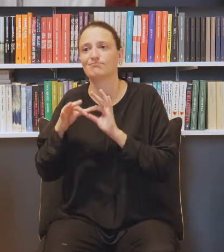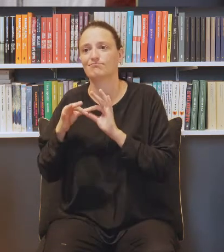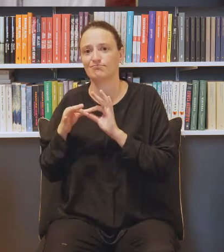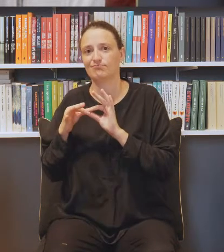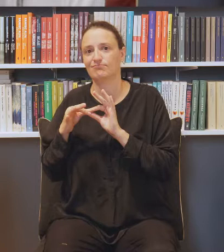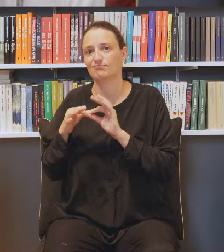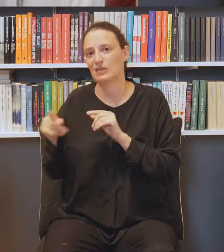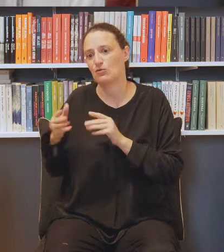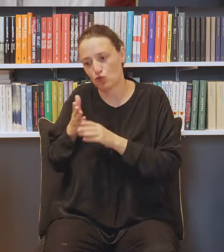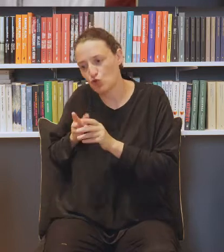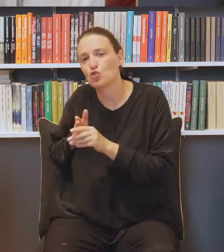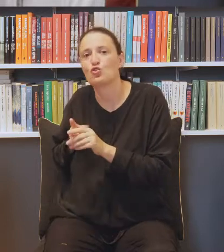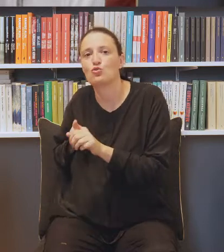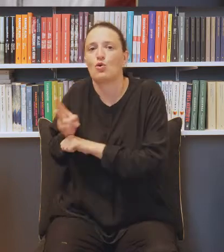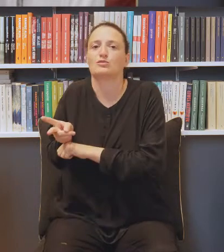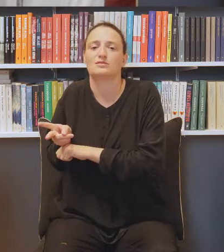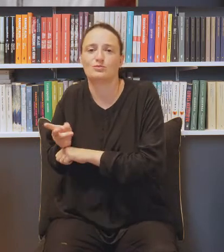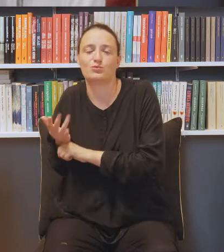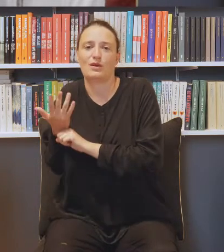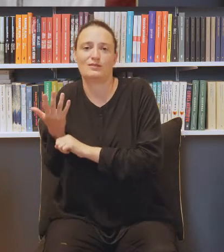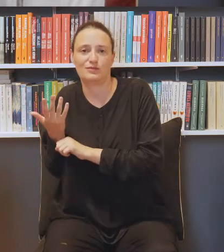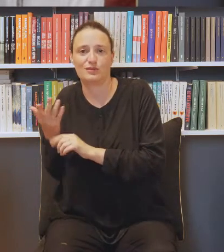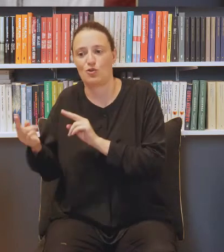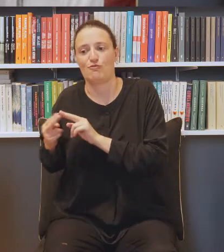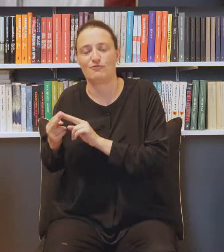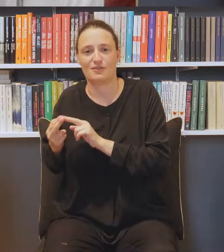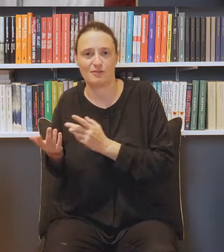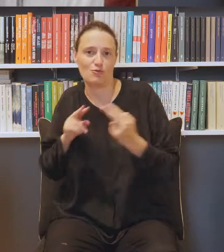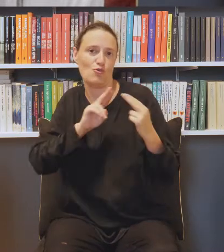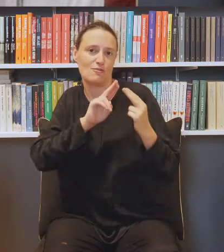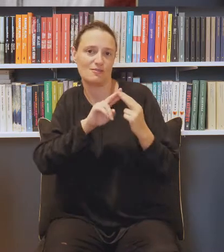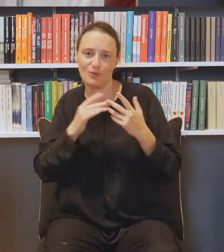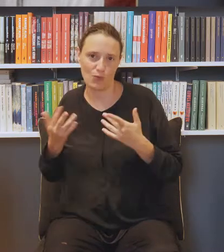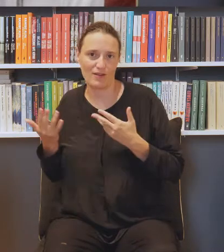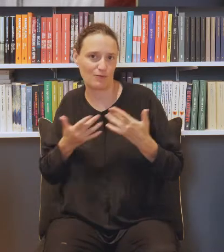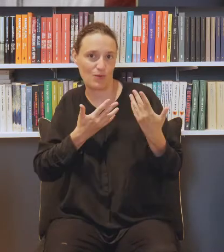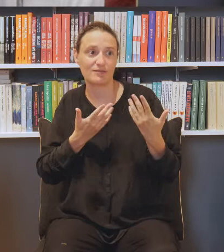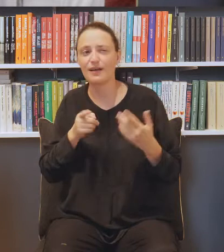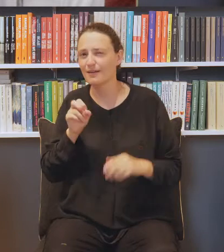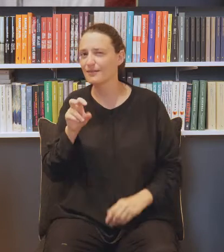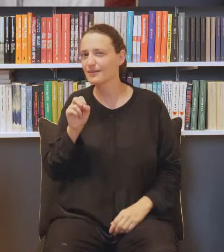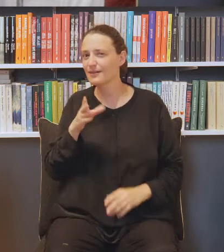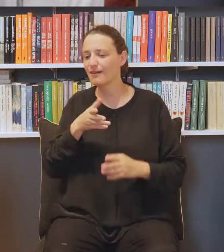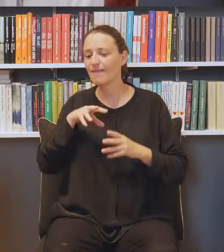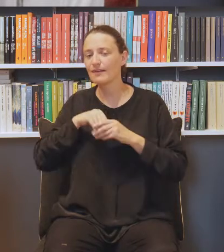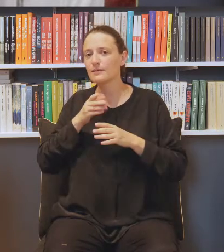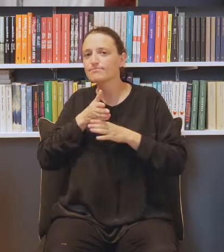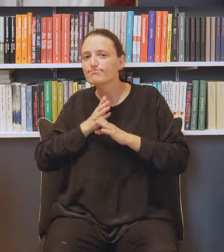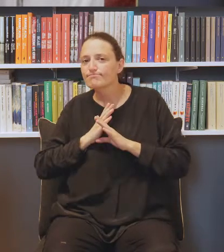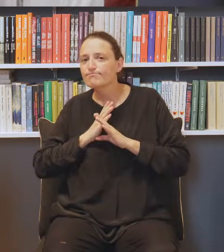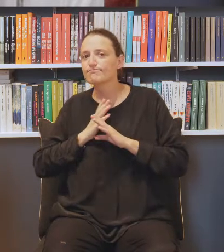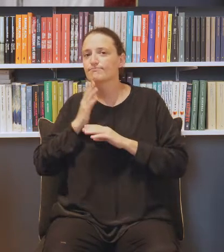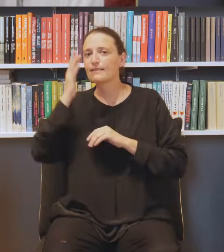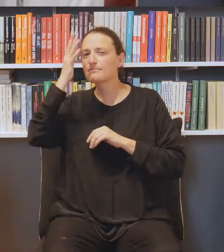to są dla niej dostępni, bo wcześniej zupełnie nie byli. Ale tak, w tym się skrywa jakieś takie marzenie, jakieś